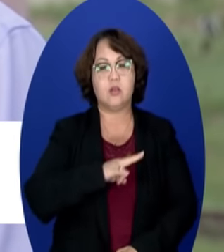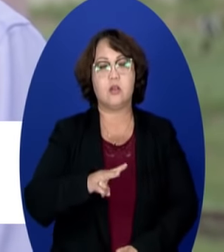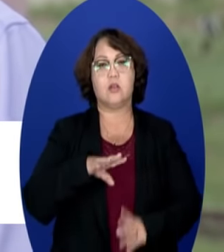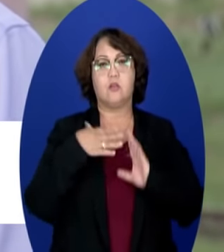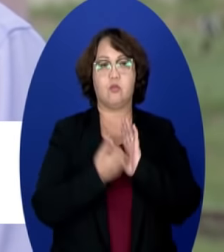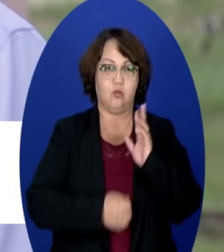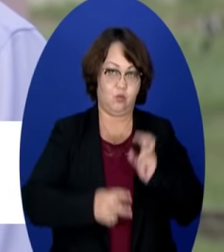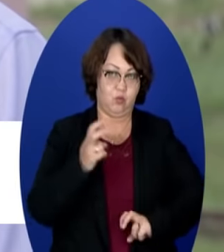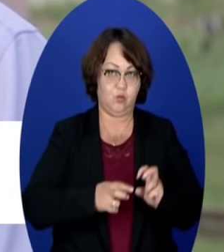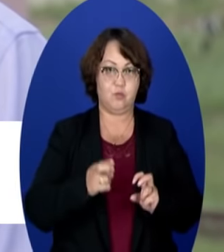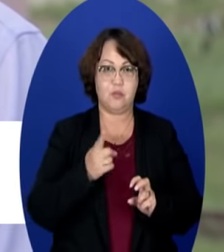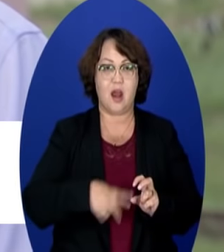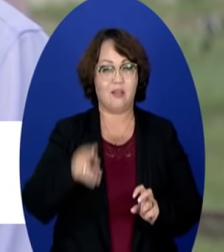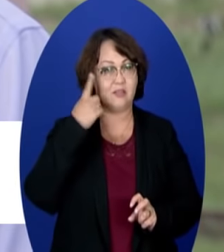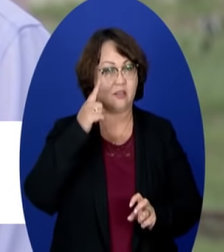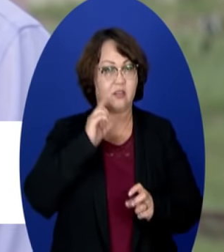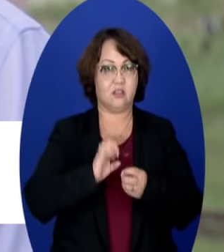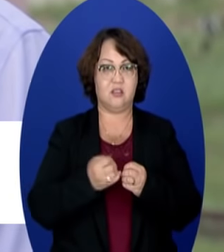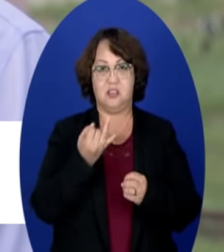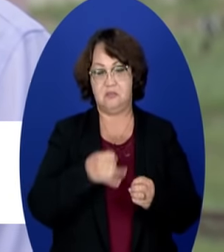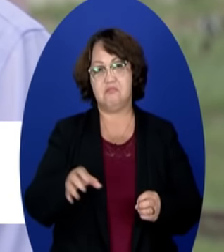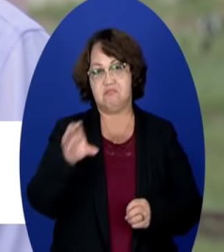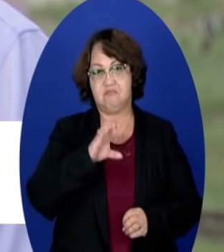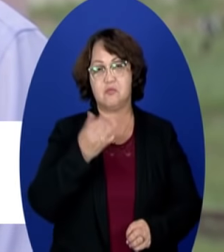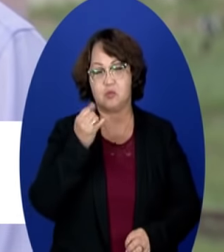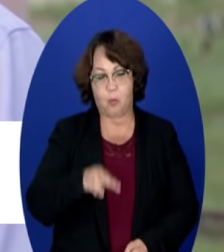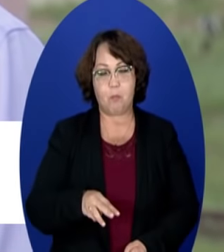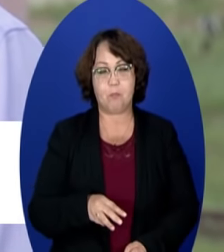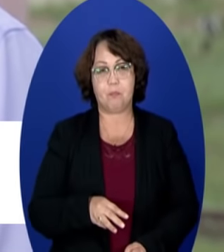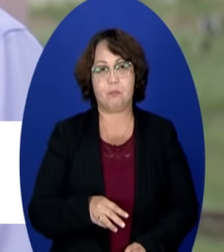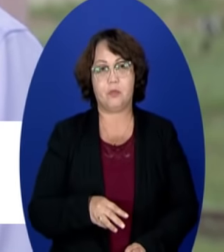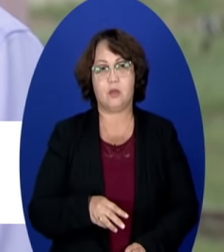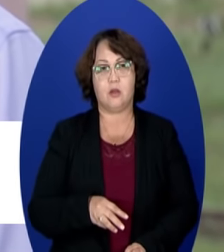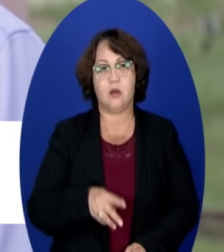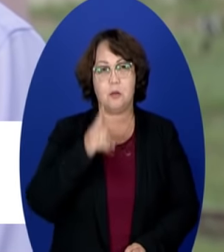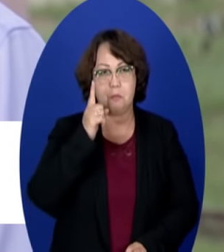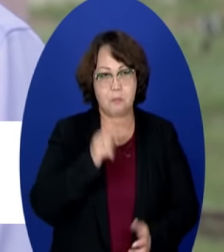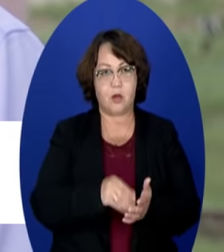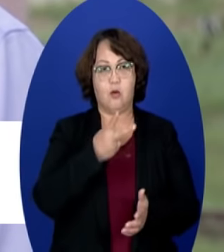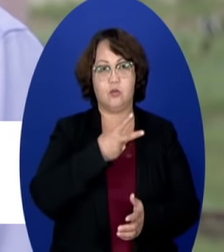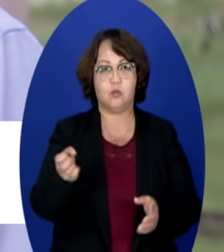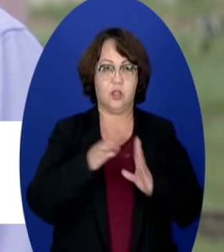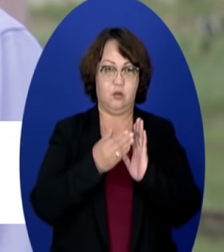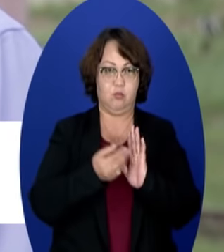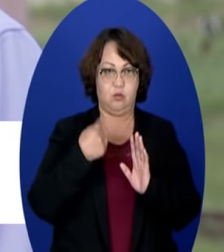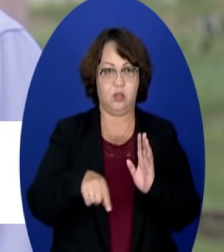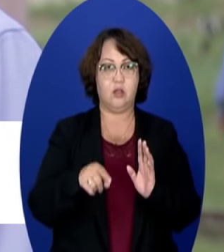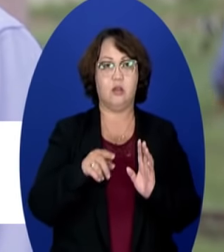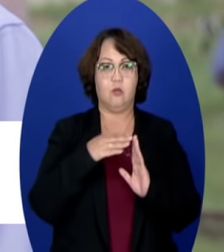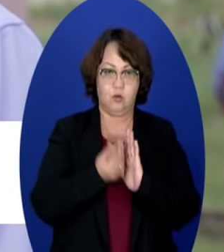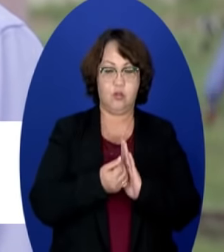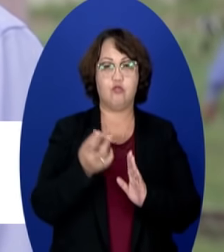одоо бэрэнд болгосон ийм сум байна. Мандчууд одоо нийт 1200 гаруй өрхийн үйлдвэрлэгч ногоо тариалж